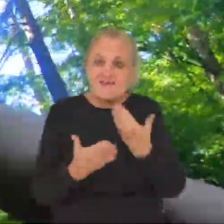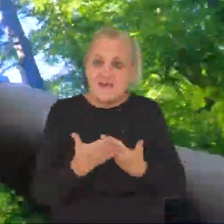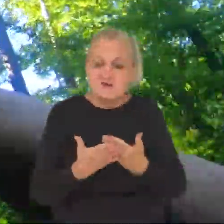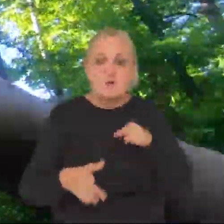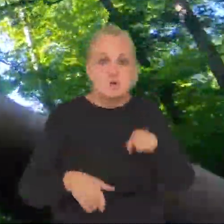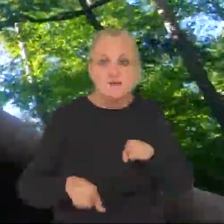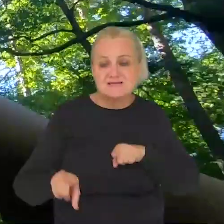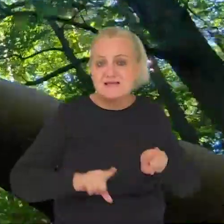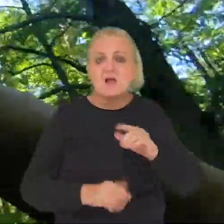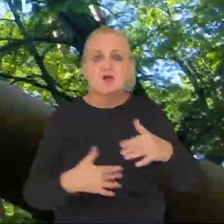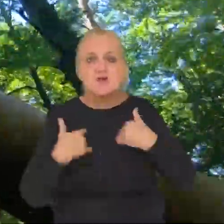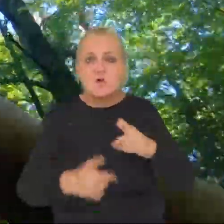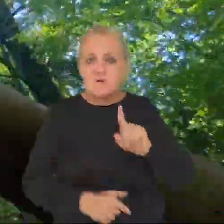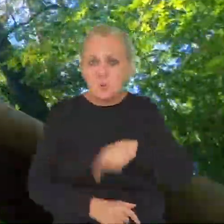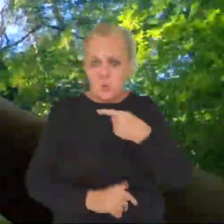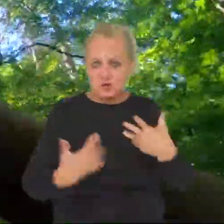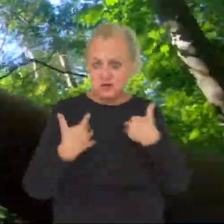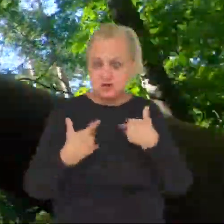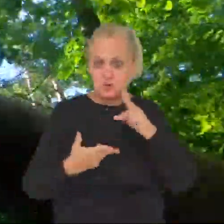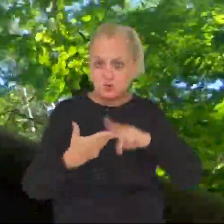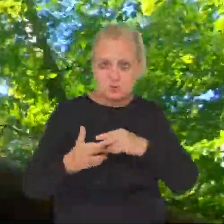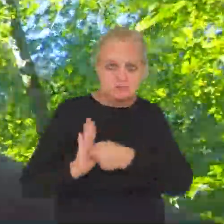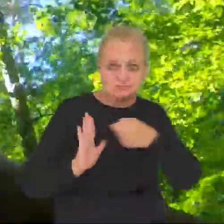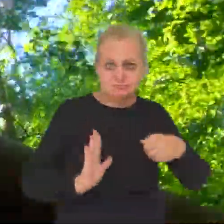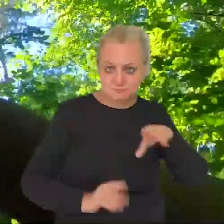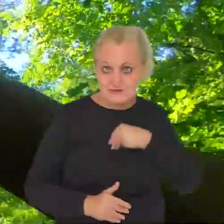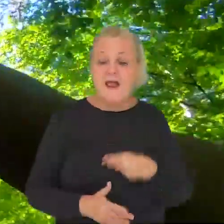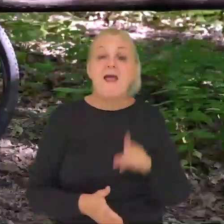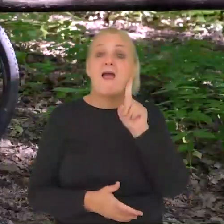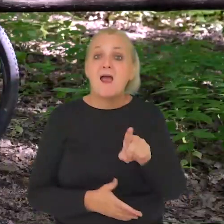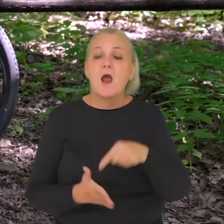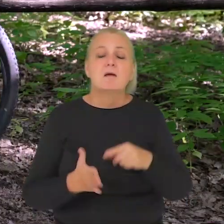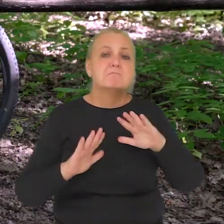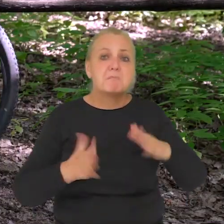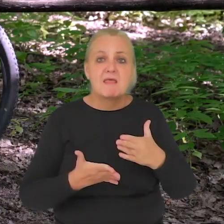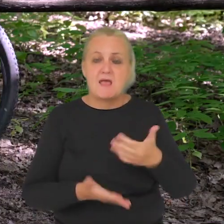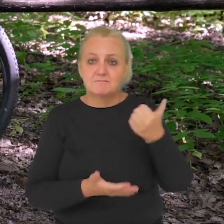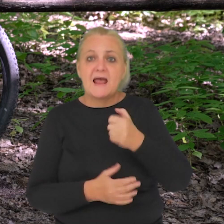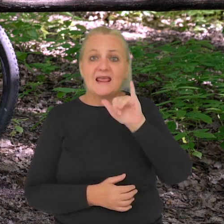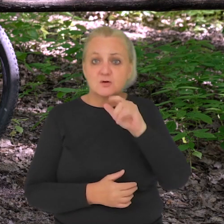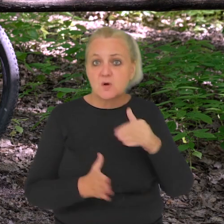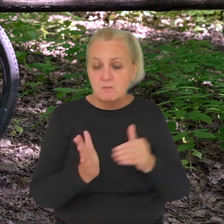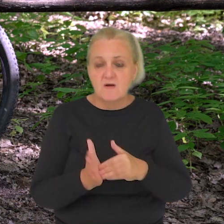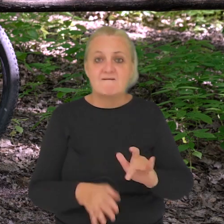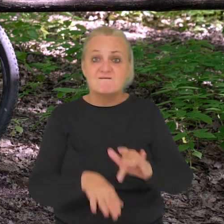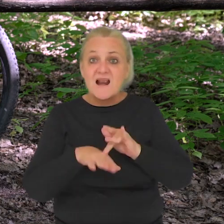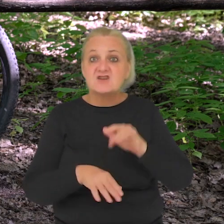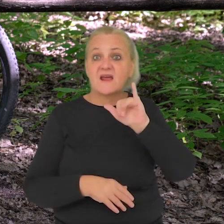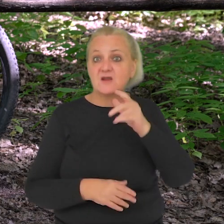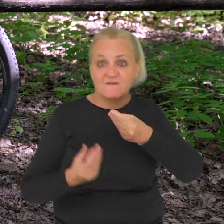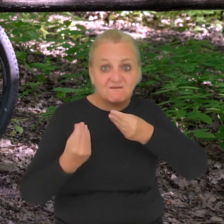aktywnym oznacza zdrowsze, dłuższe życie z cukrzycą. Mniejsze zapotrzebowanie na insulinę,